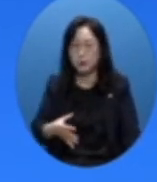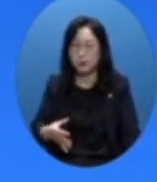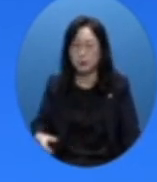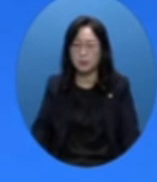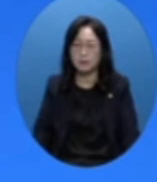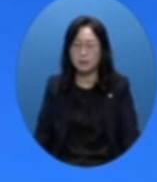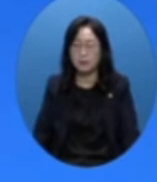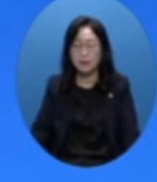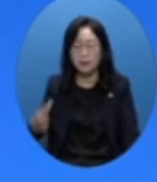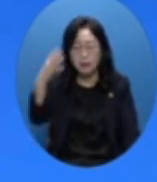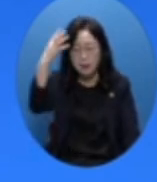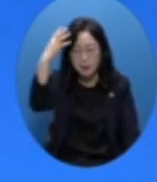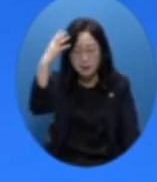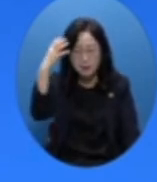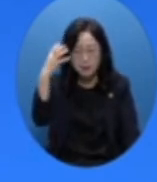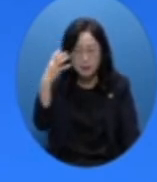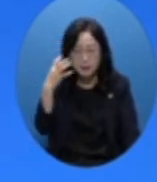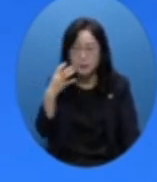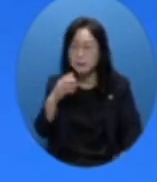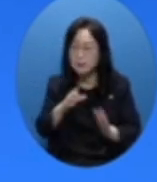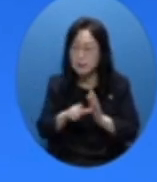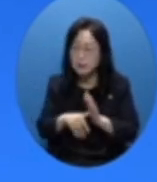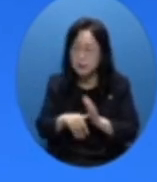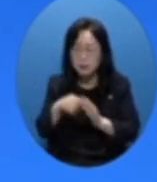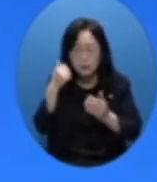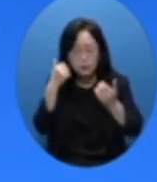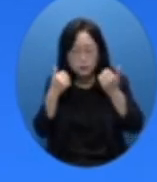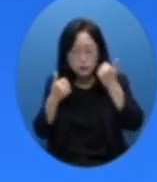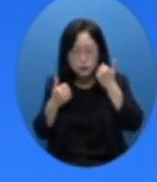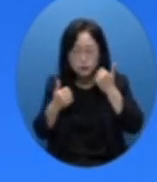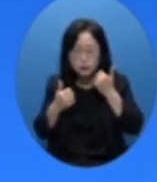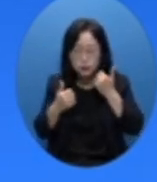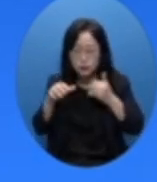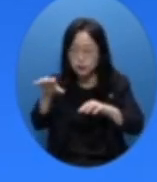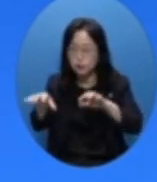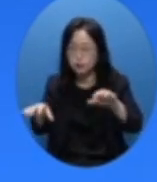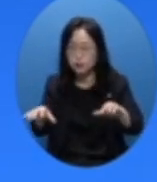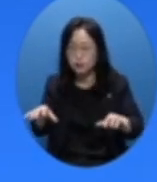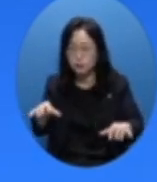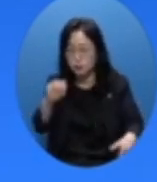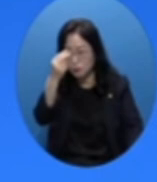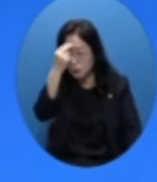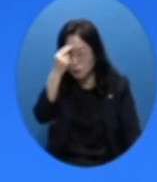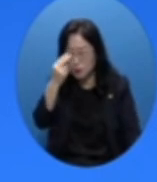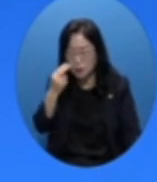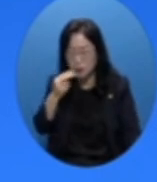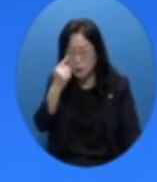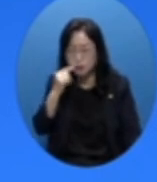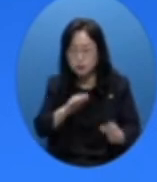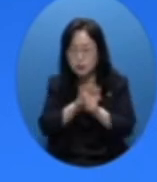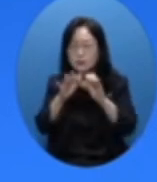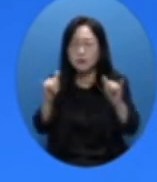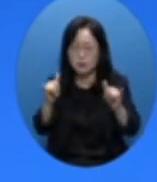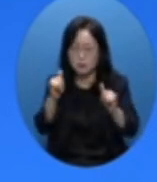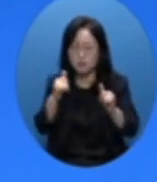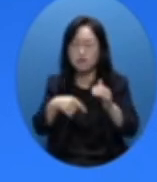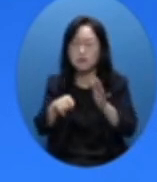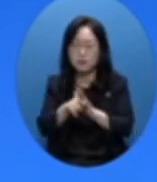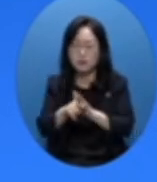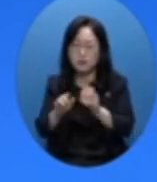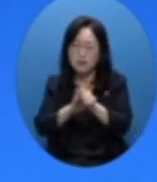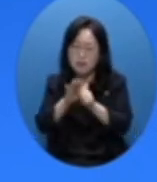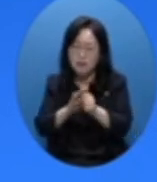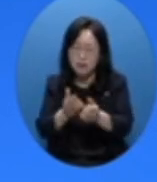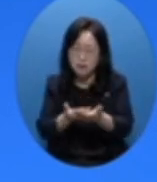때에 우리 주위에 얼음 당하는 u 슬 리 구역에서 잘 살아 너 3교시 길을